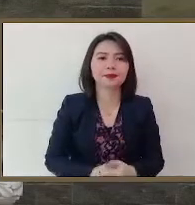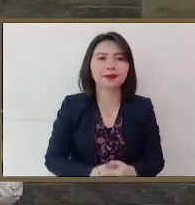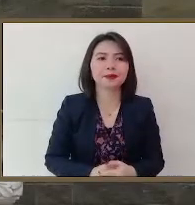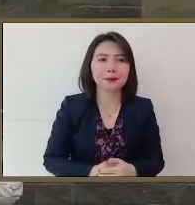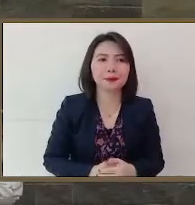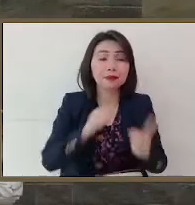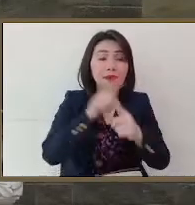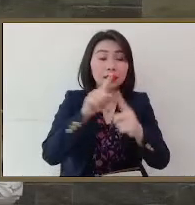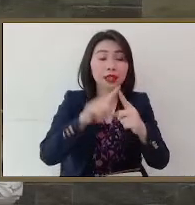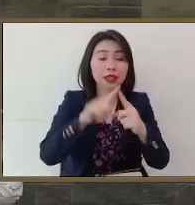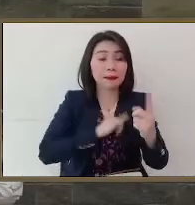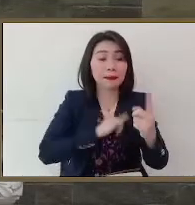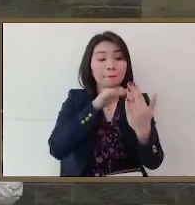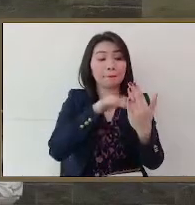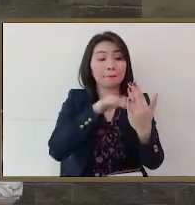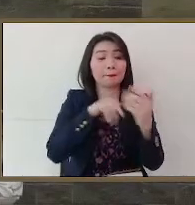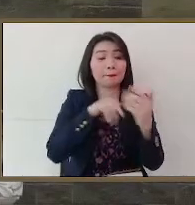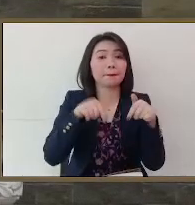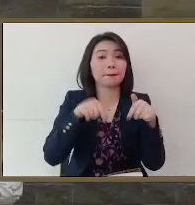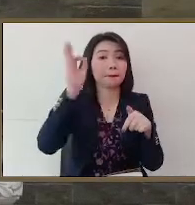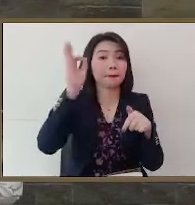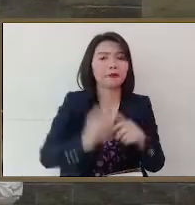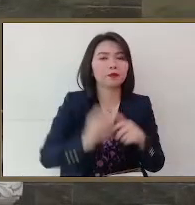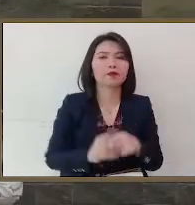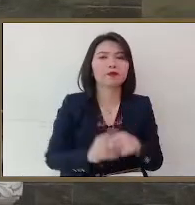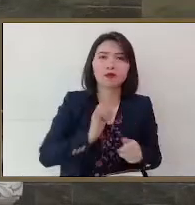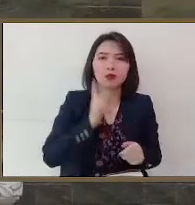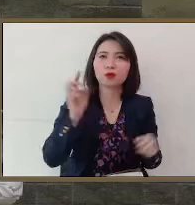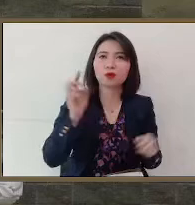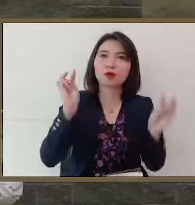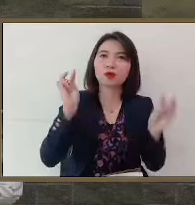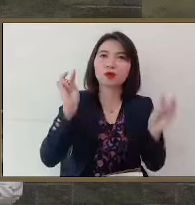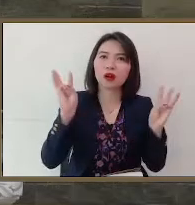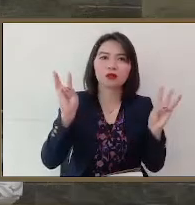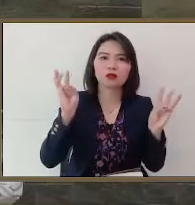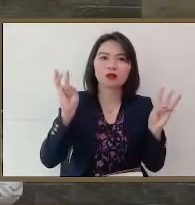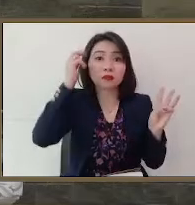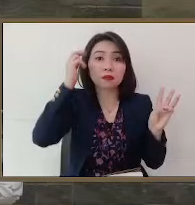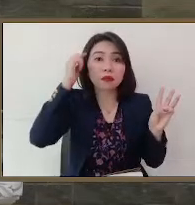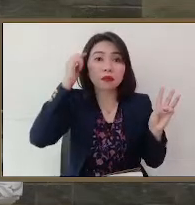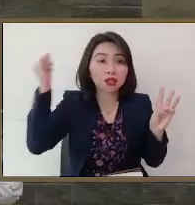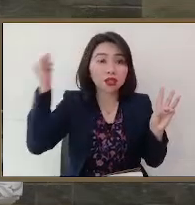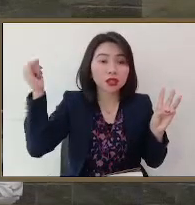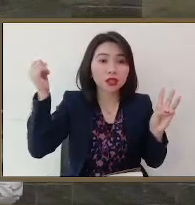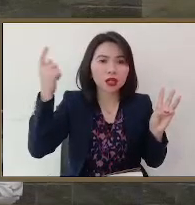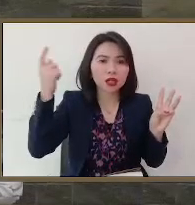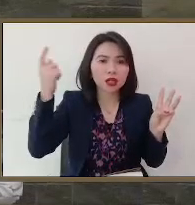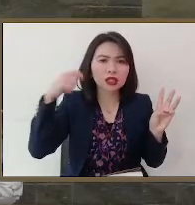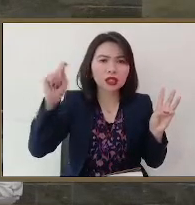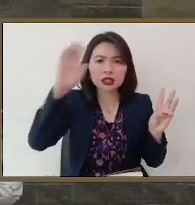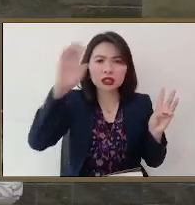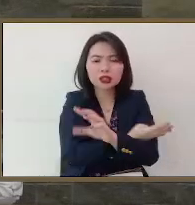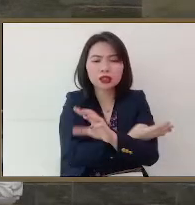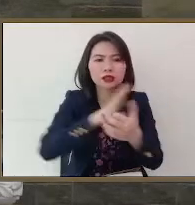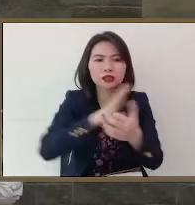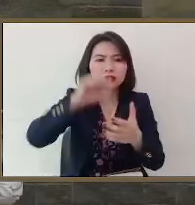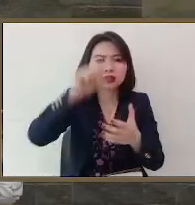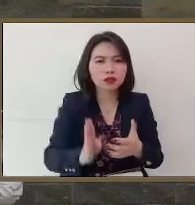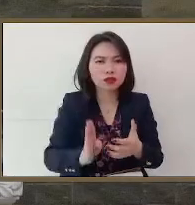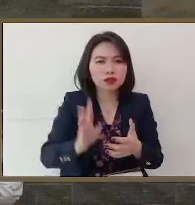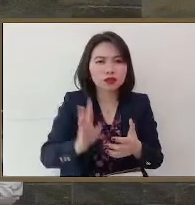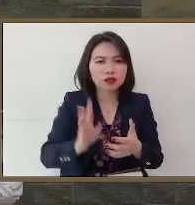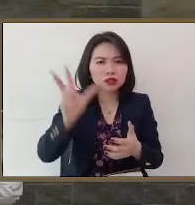ako, sabi ko, wow. Imagine the Son of God. The